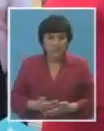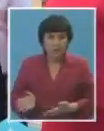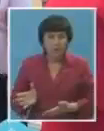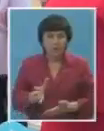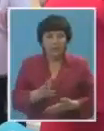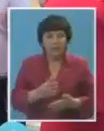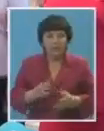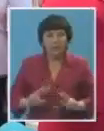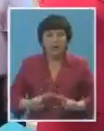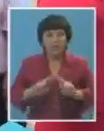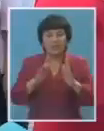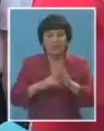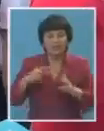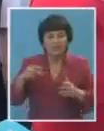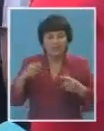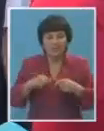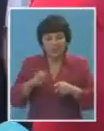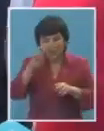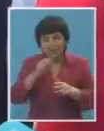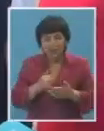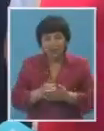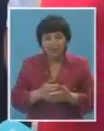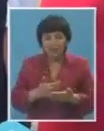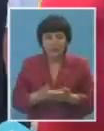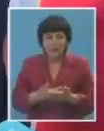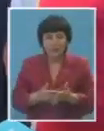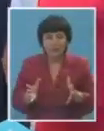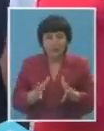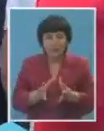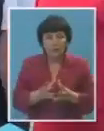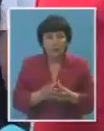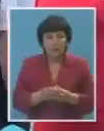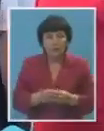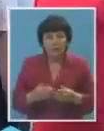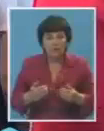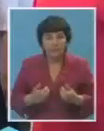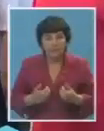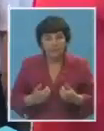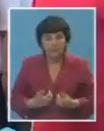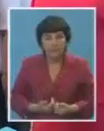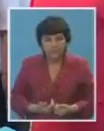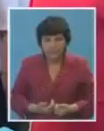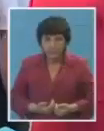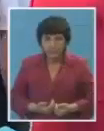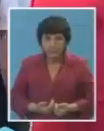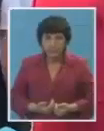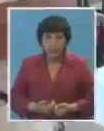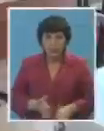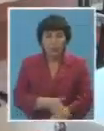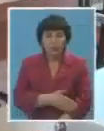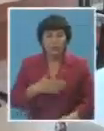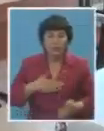бәріне. Астананың 20 жылдық құтты болсын. Елорда еліміздің жүрегі. Бүгін поздравляем вас с 20-летием столицы нашей. Күткен